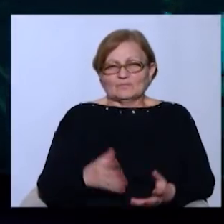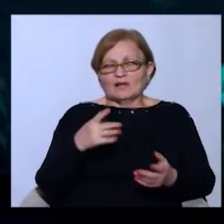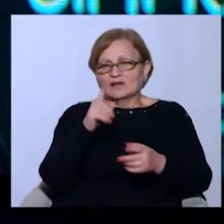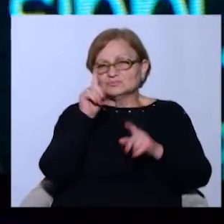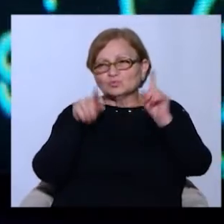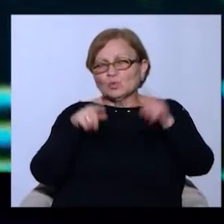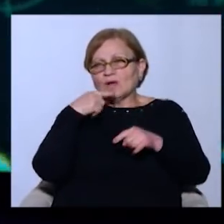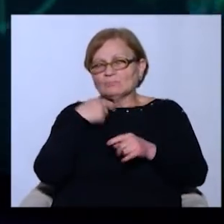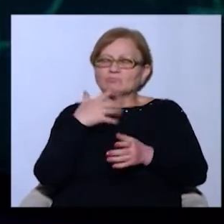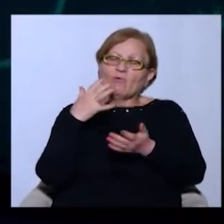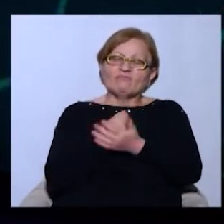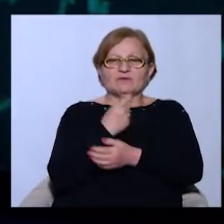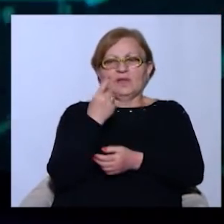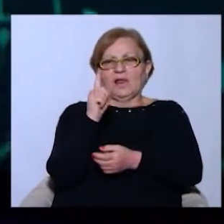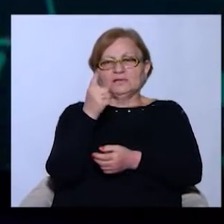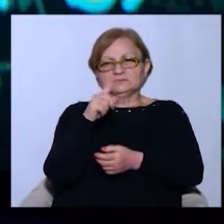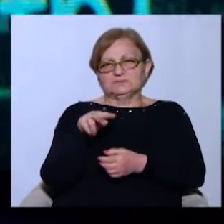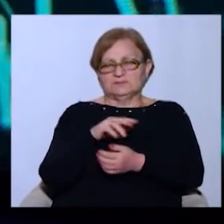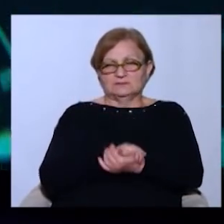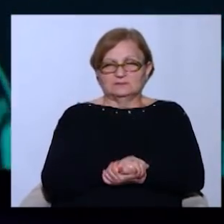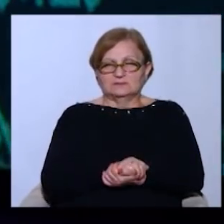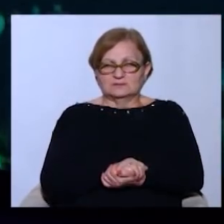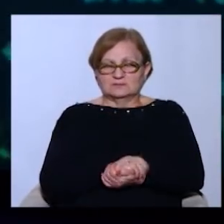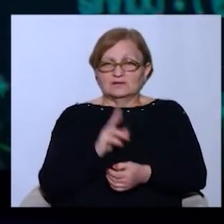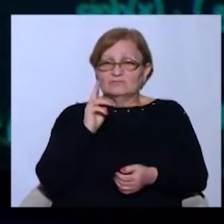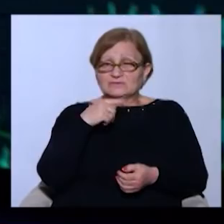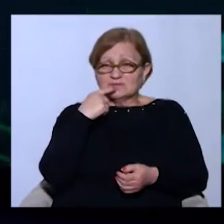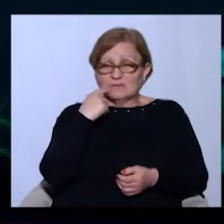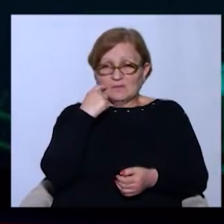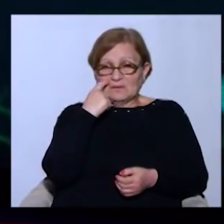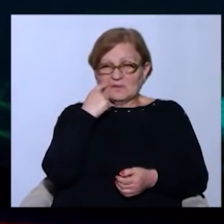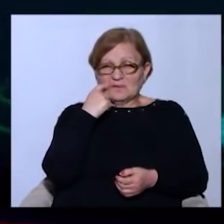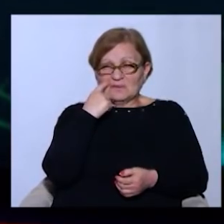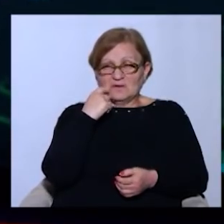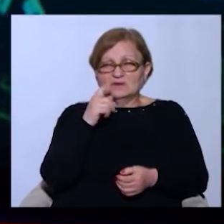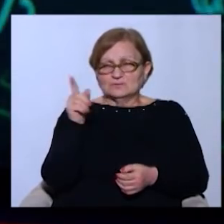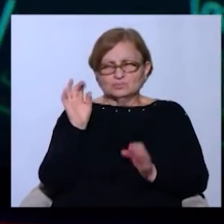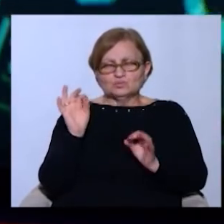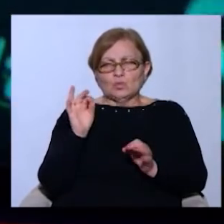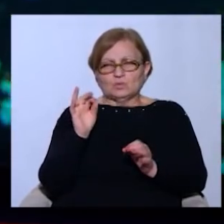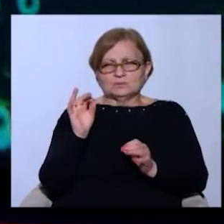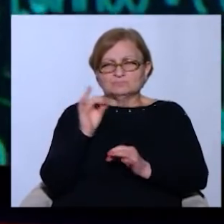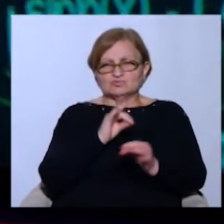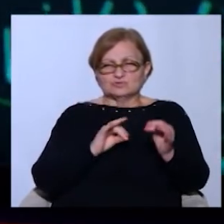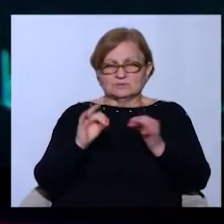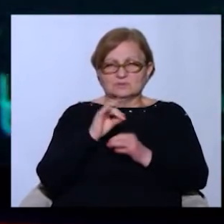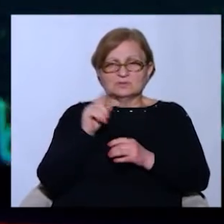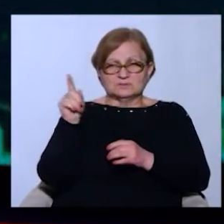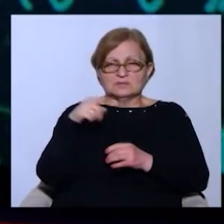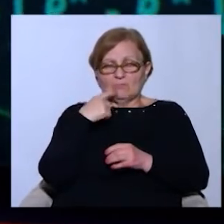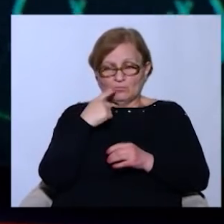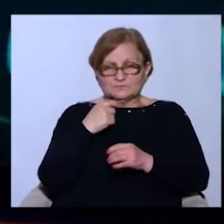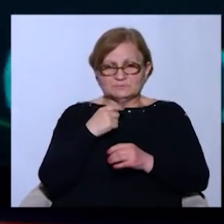ლარი. და ის, ვინც ამას ამბობს, ძალიან ლოგიკურად ვჟელობს. აი ნახეთ რას ამბობს ის,